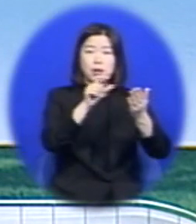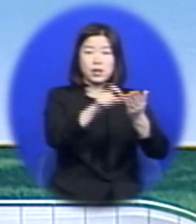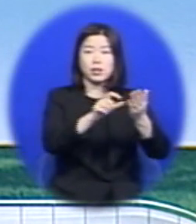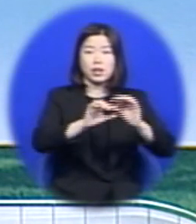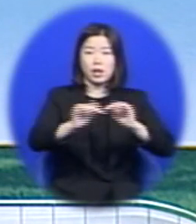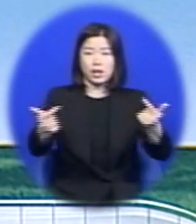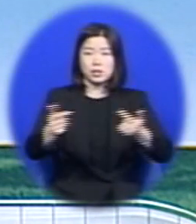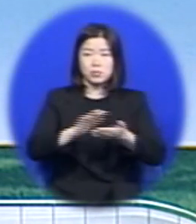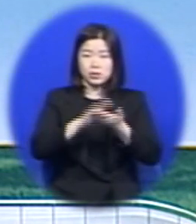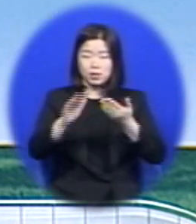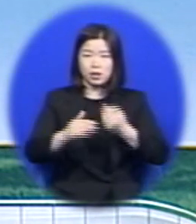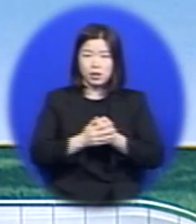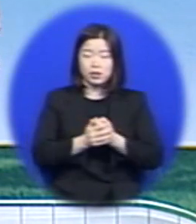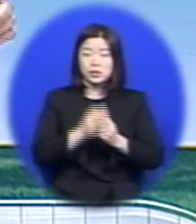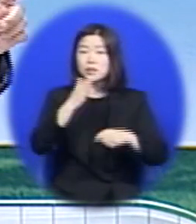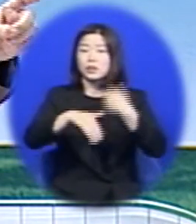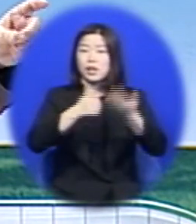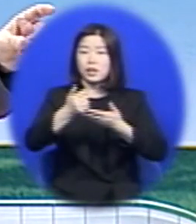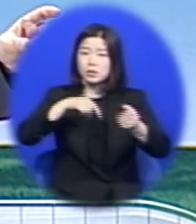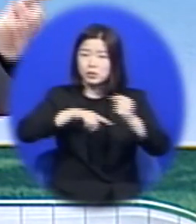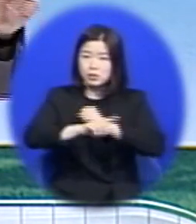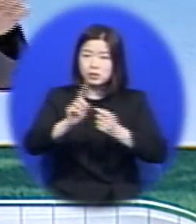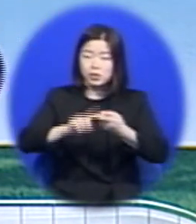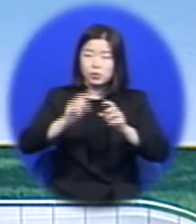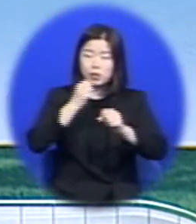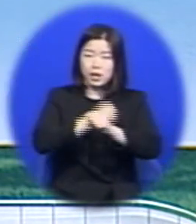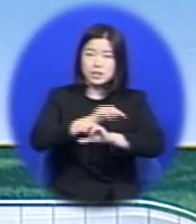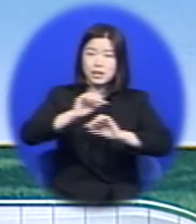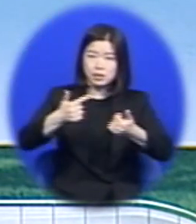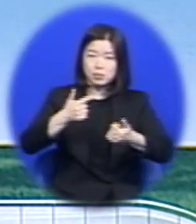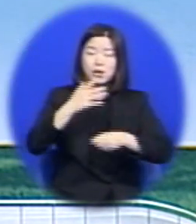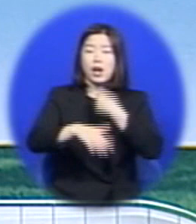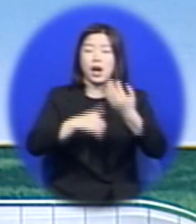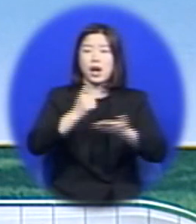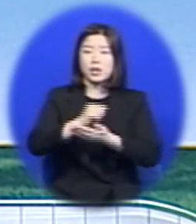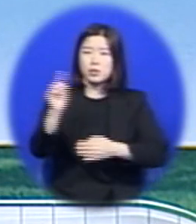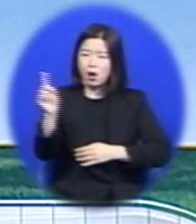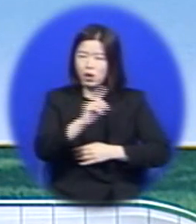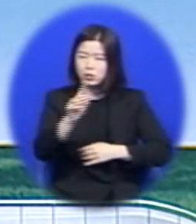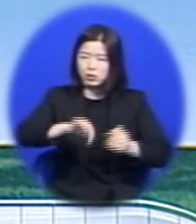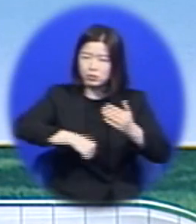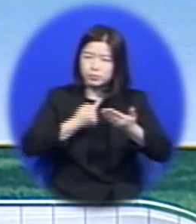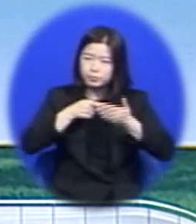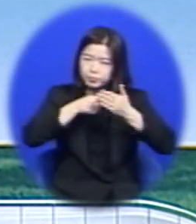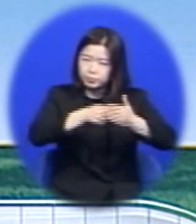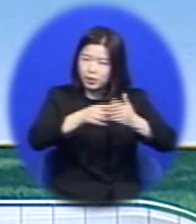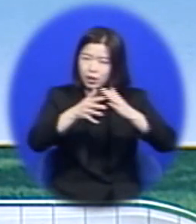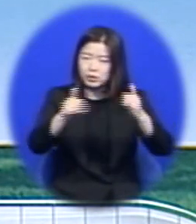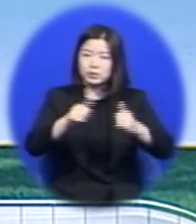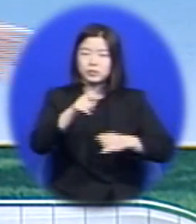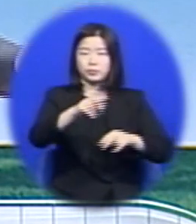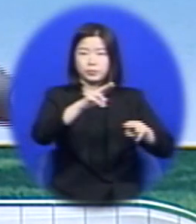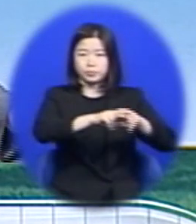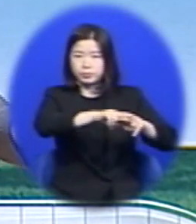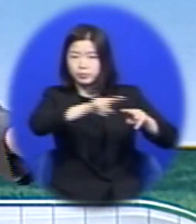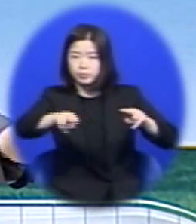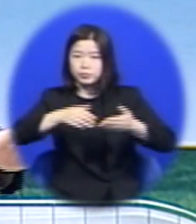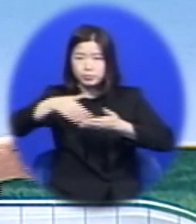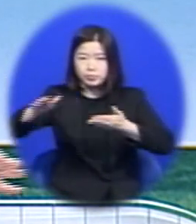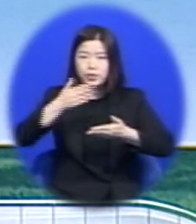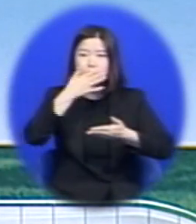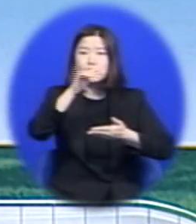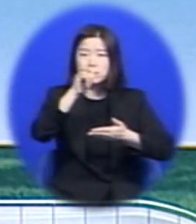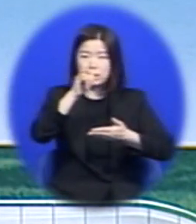아닙니다. 하나님 뜻대로 하지 않으면 하나님이 어떤 독재자도 그 자리에서 내치실